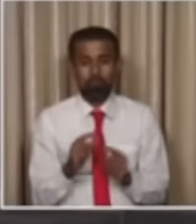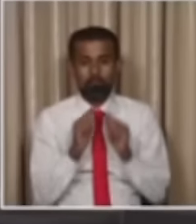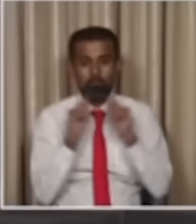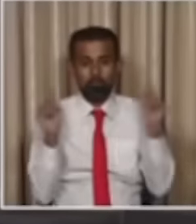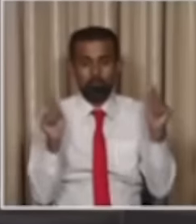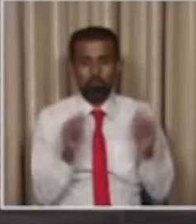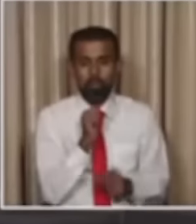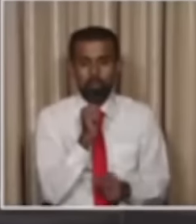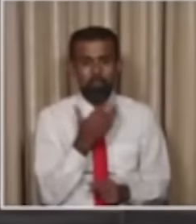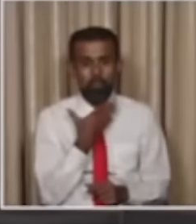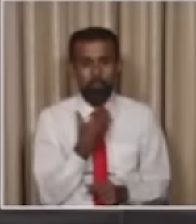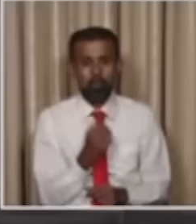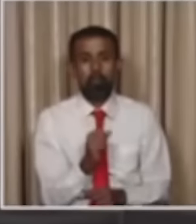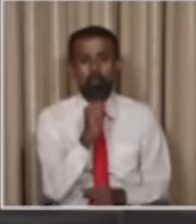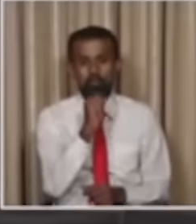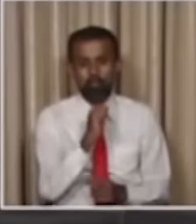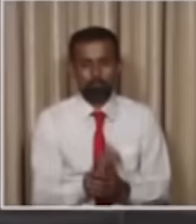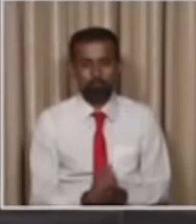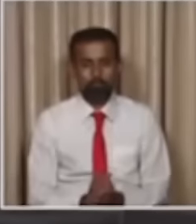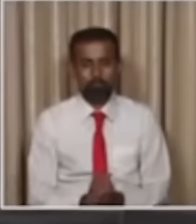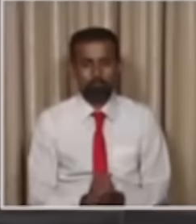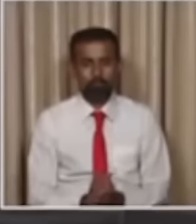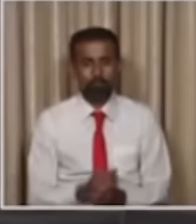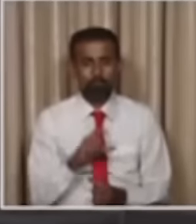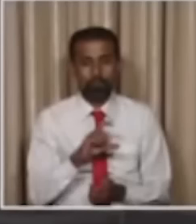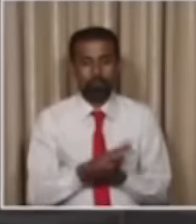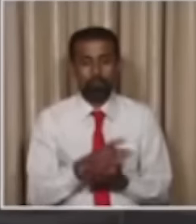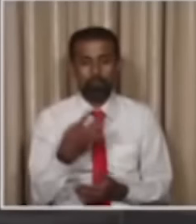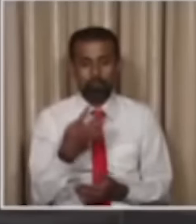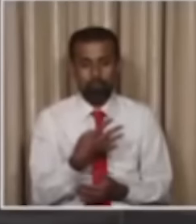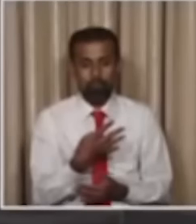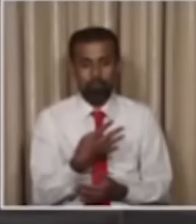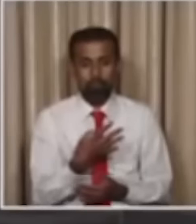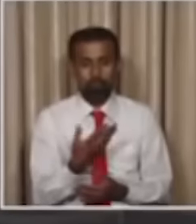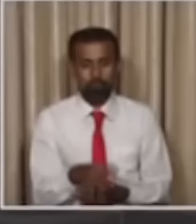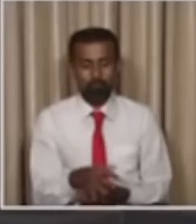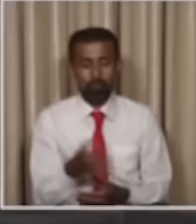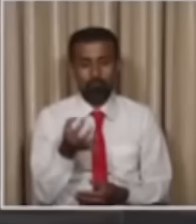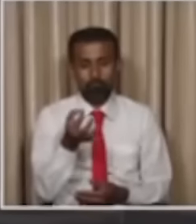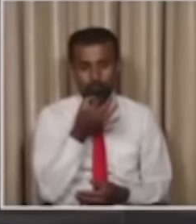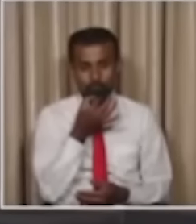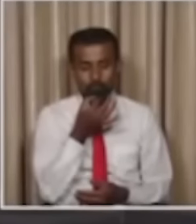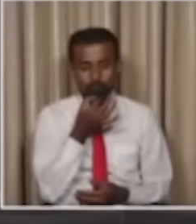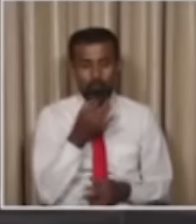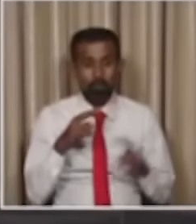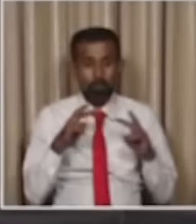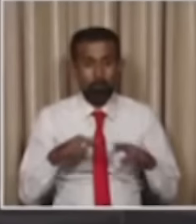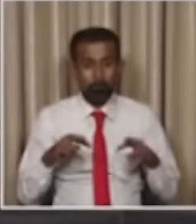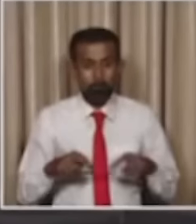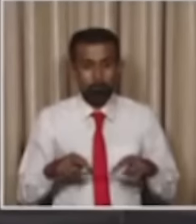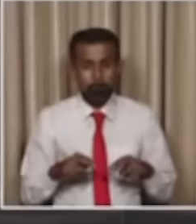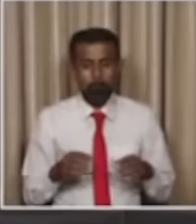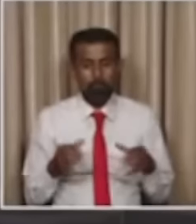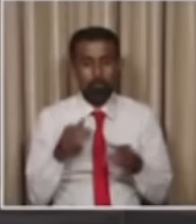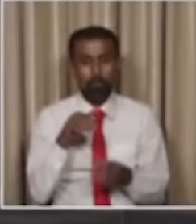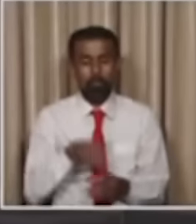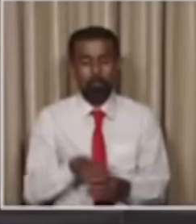මෙහි සත්‍ය අසත්‍යතාවය කුමක්ද? චැනල් 4 විසින් එල්ල කරන ලද චෝදනා සඳහා විමර්ශනය කිරීමට පත් කරන